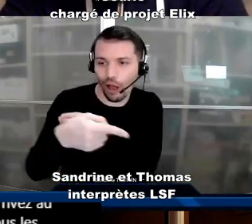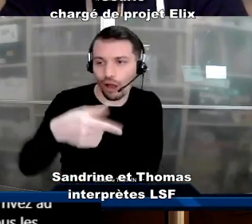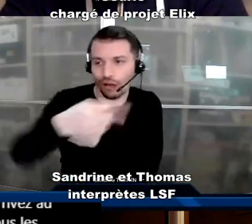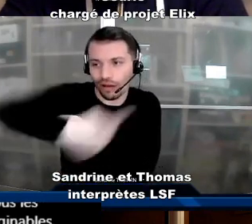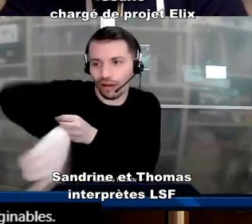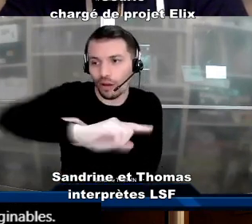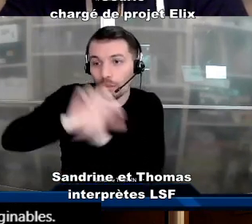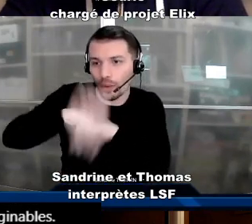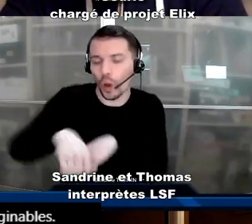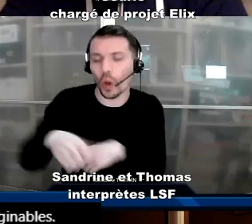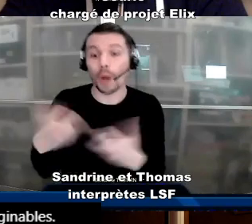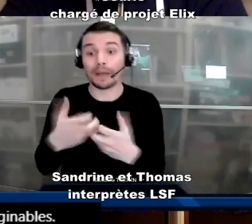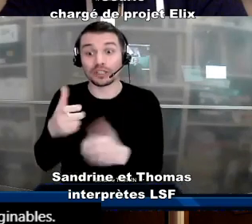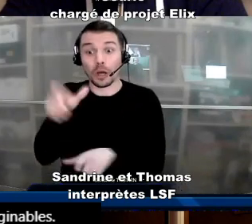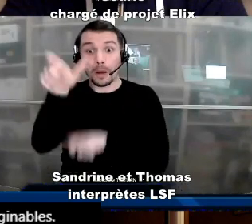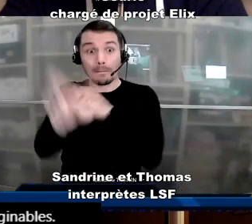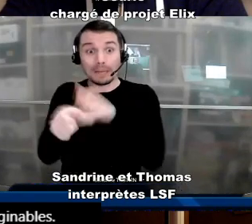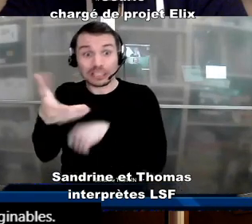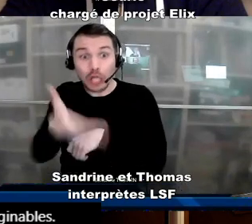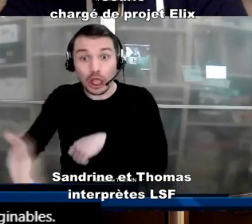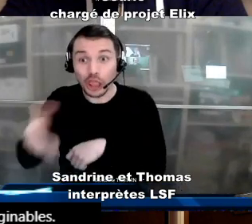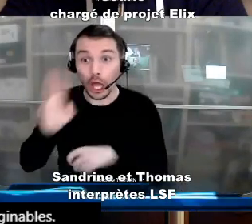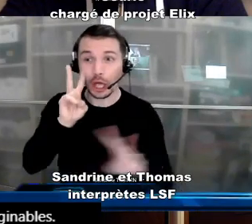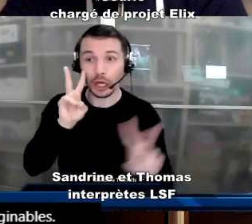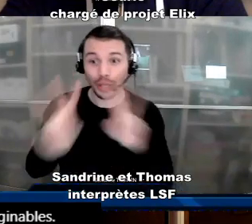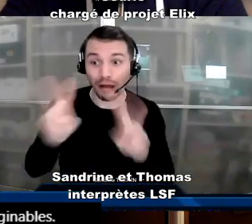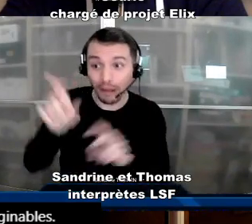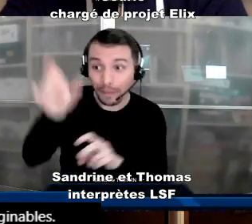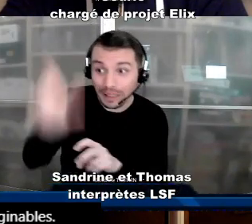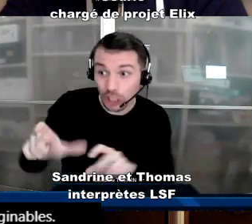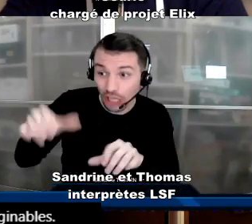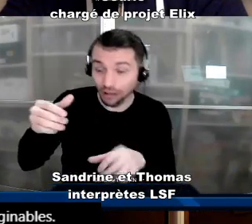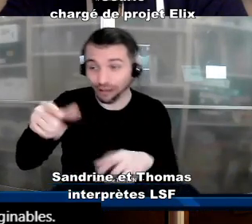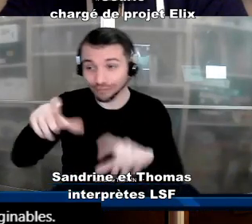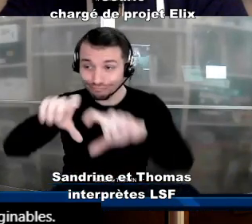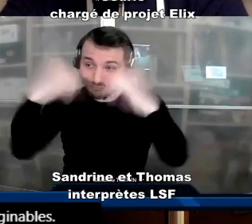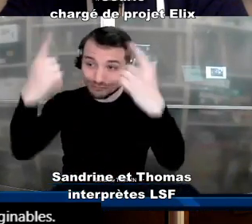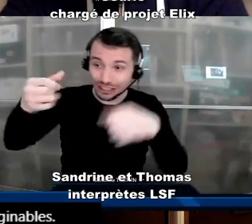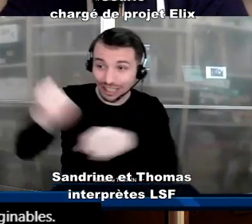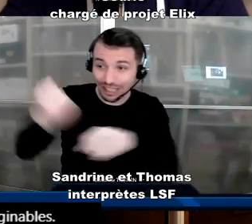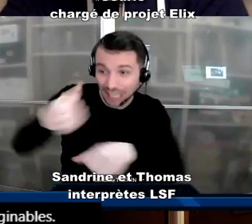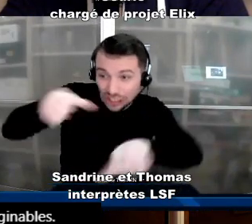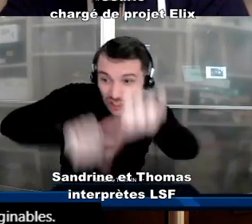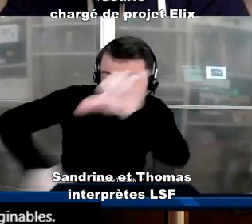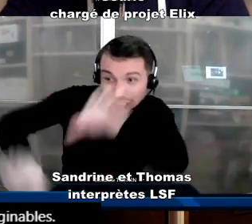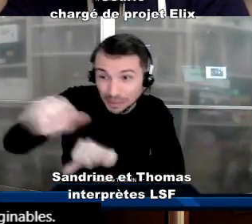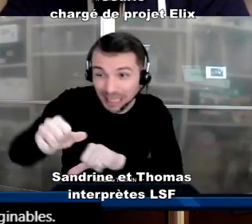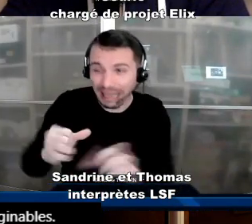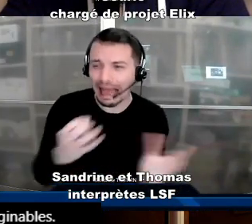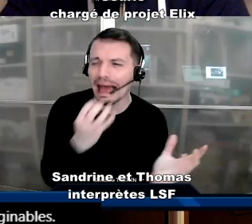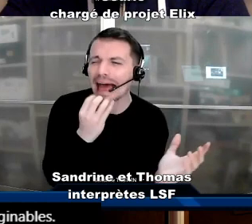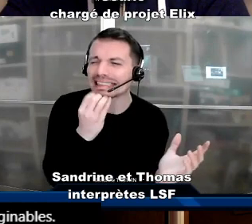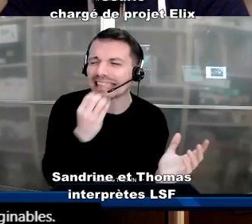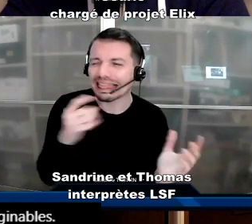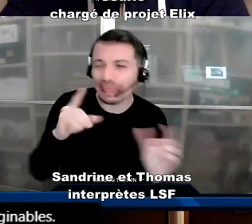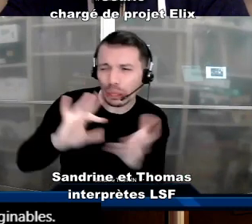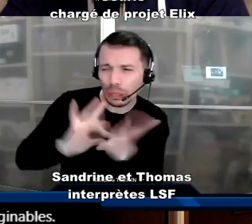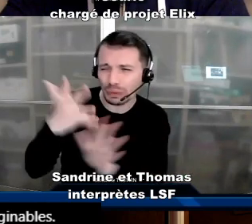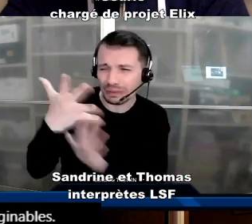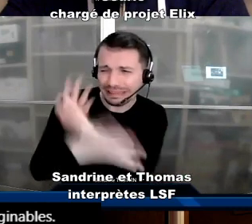après, s'il y a un chimiste parmi les auditeurs ce soir et qu'il connaît tous les signes des acides, alors là, nous, on est